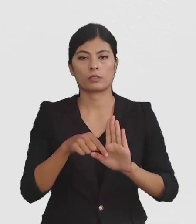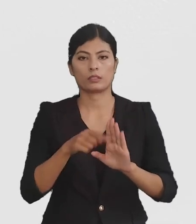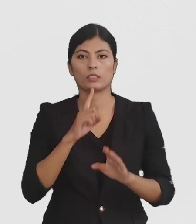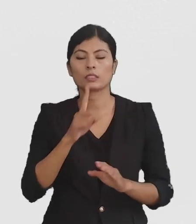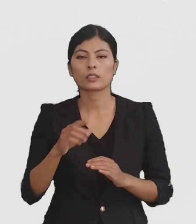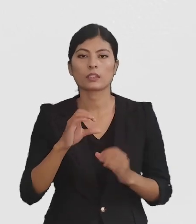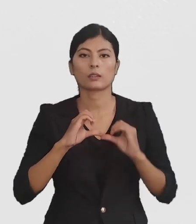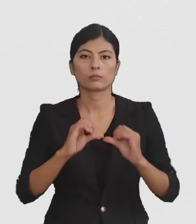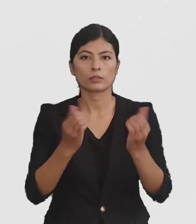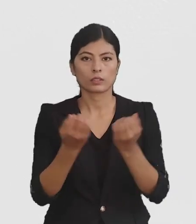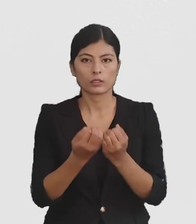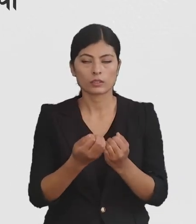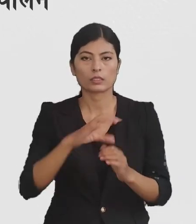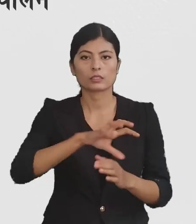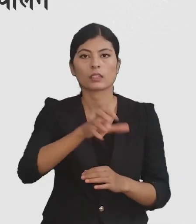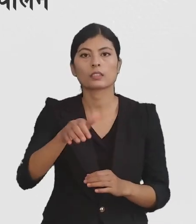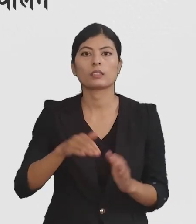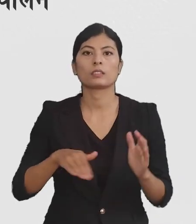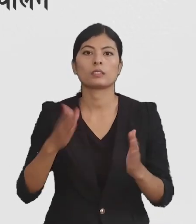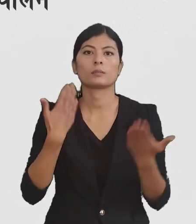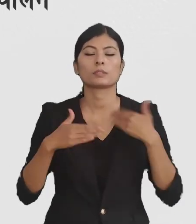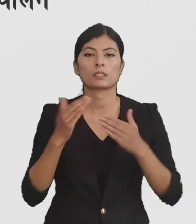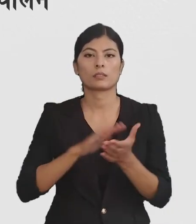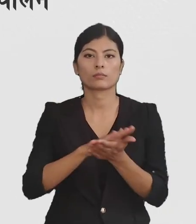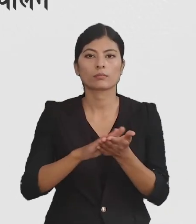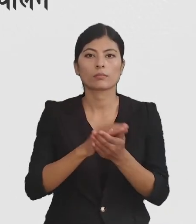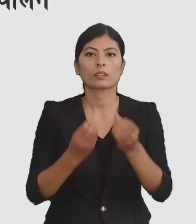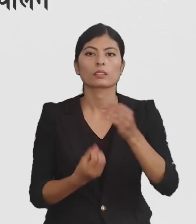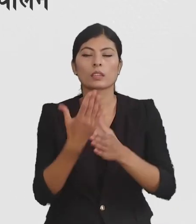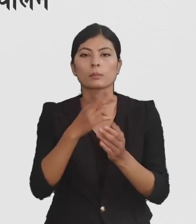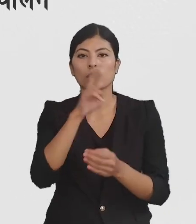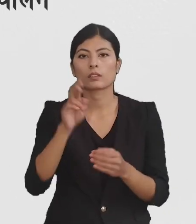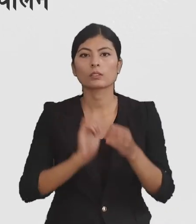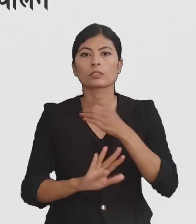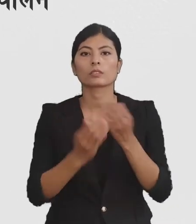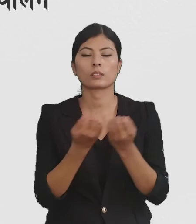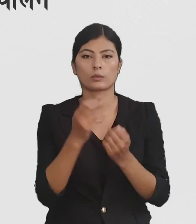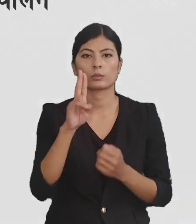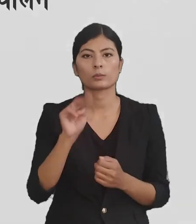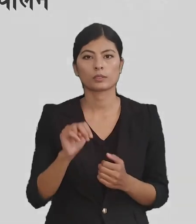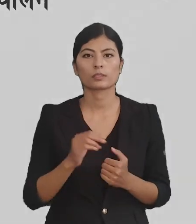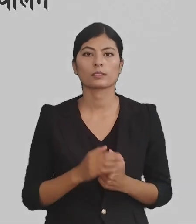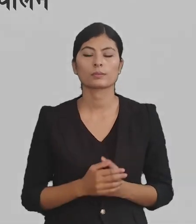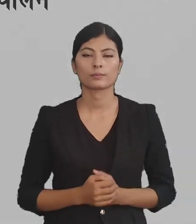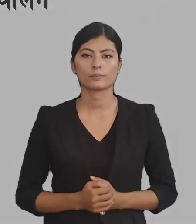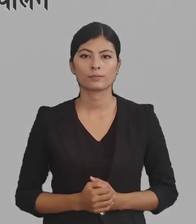क के स्थानीय लैंगिक हिंसा निवारण कोष के स्थापना आ संचालन करे के होइया।